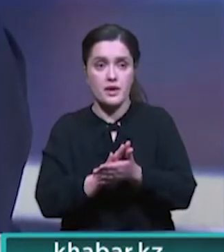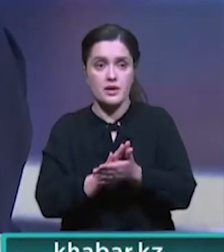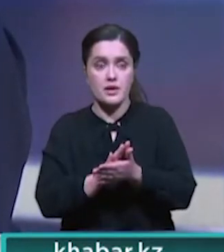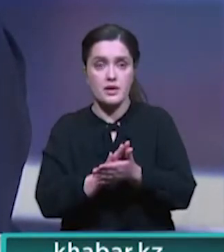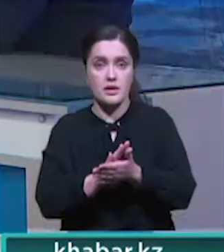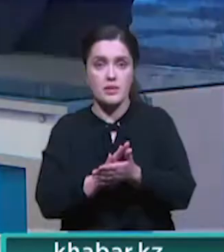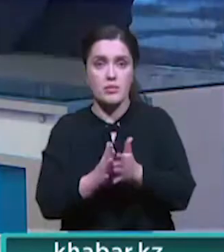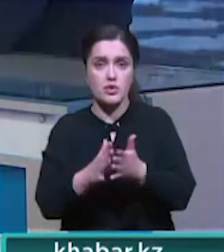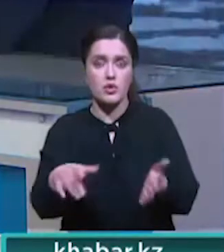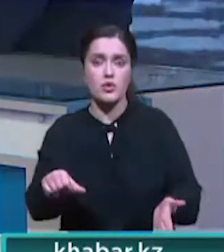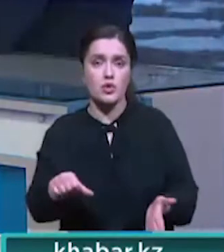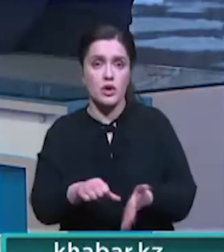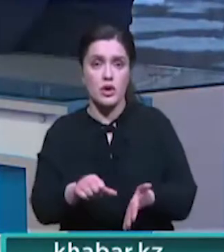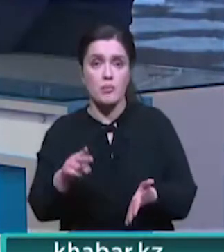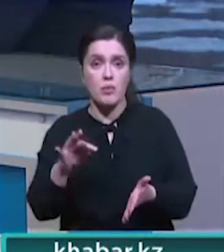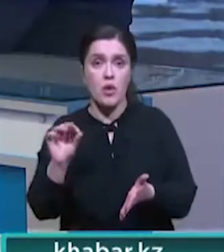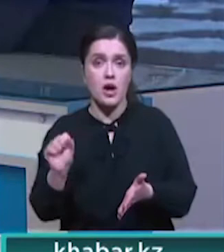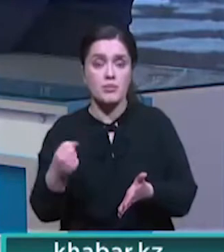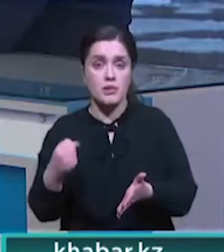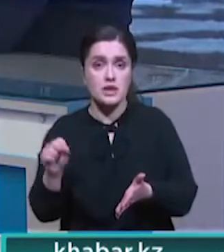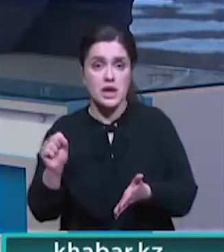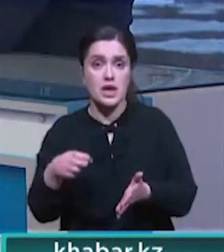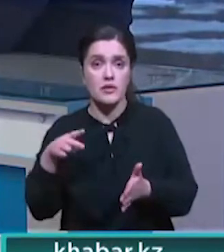играют большую роль. По Атбасару в